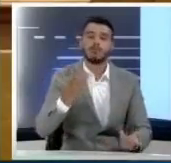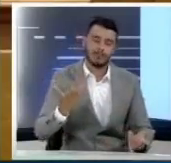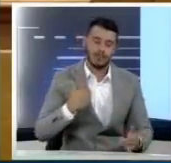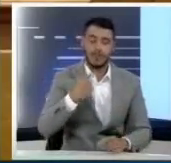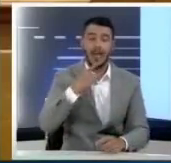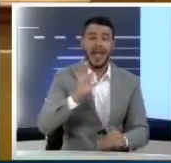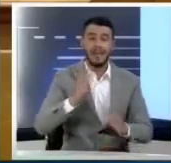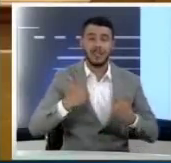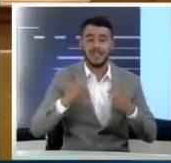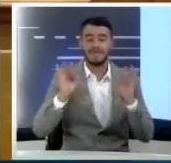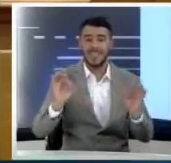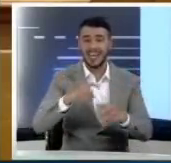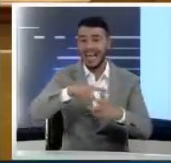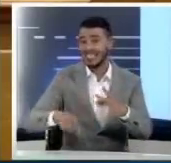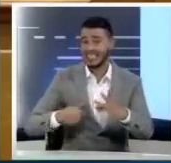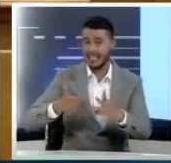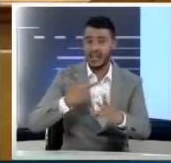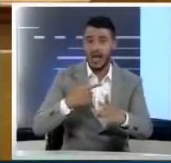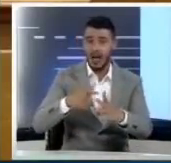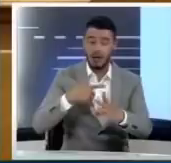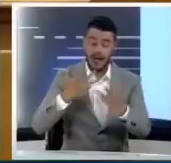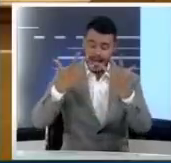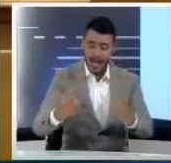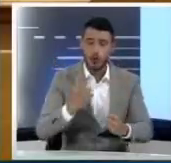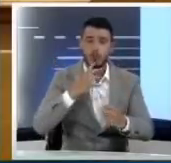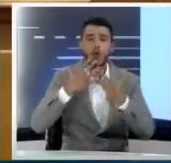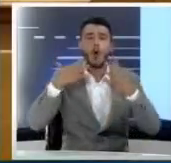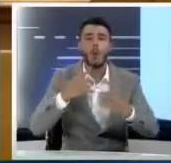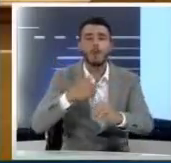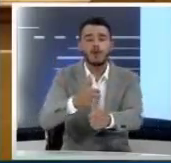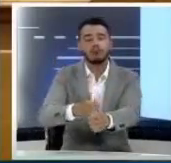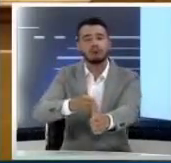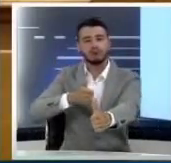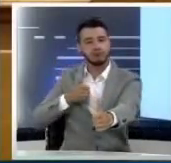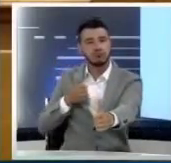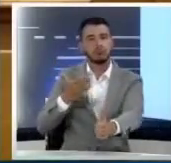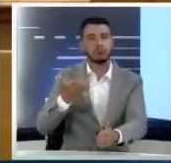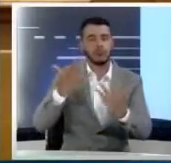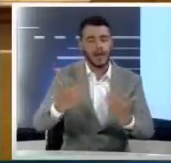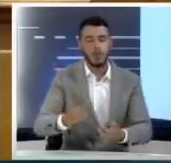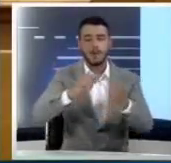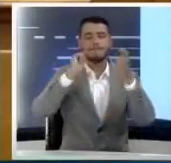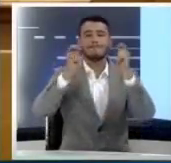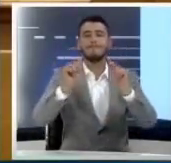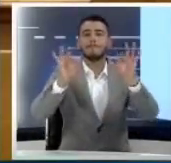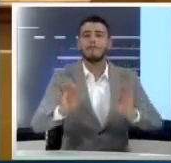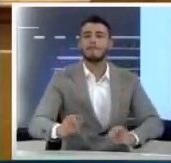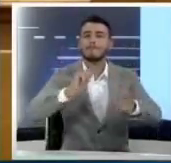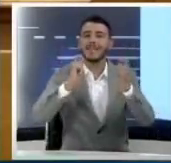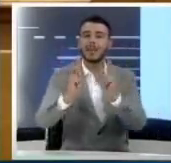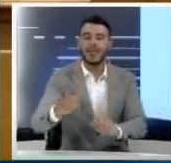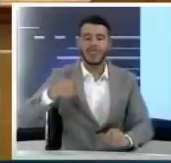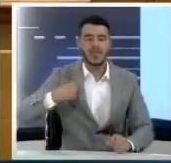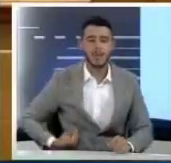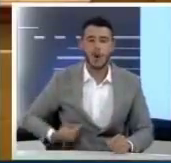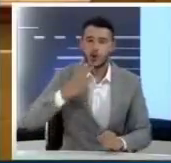προτεραιότητα, ακριβώς θα συνεχιστούν ή οι μεταρρυθμίσεις στο δημόσιο τομέα, θα στη δικαιοσύνη και